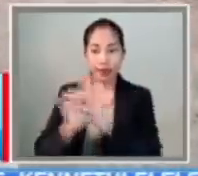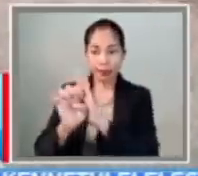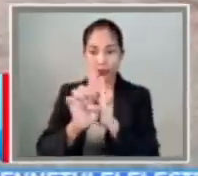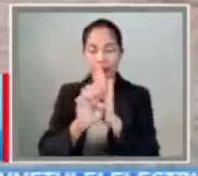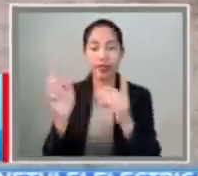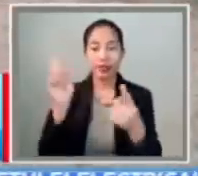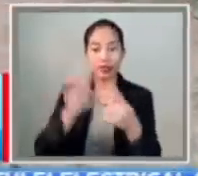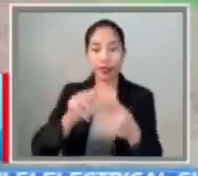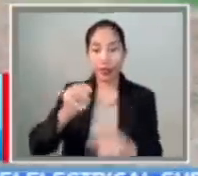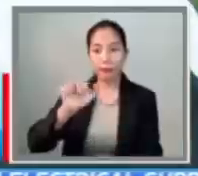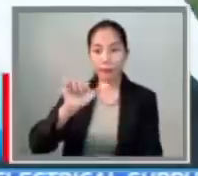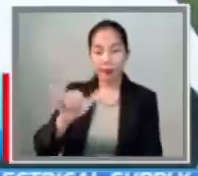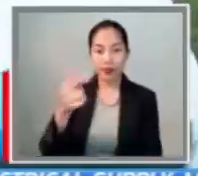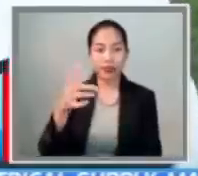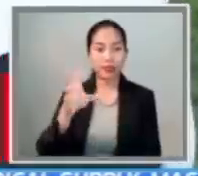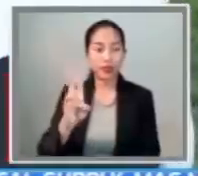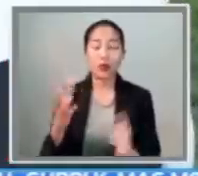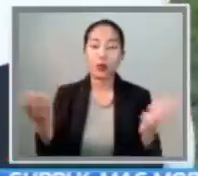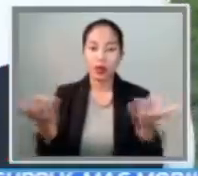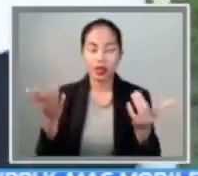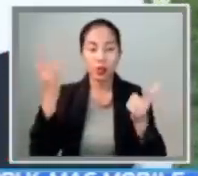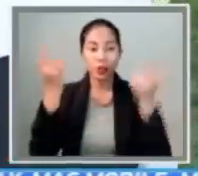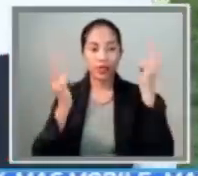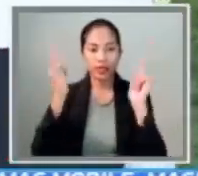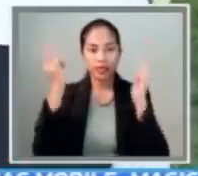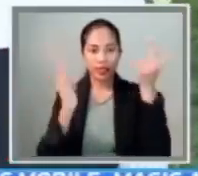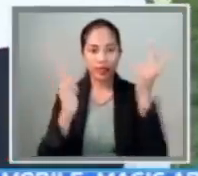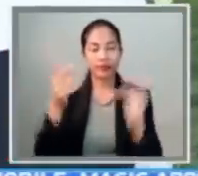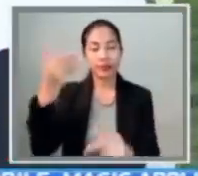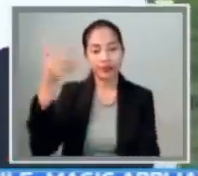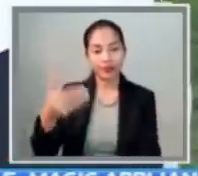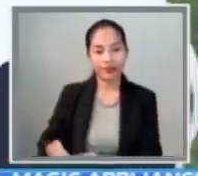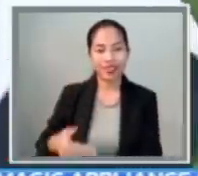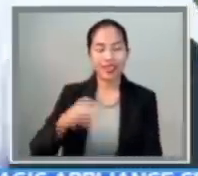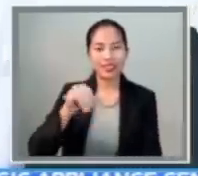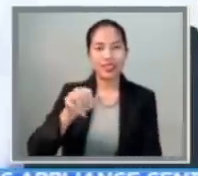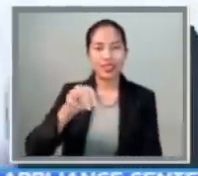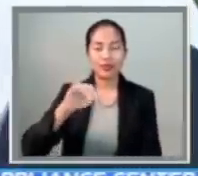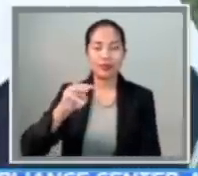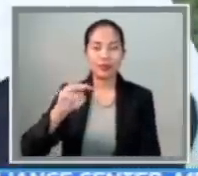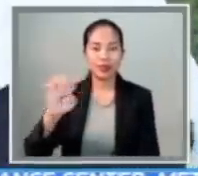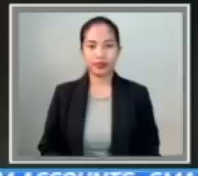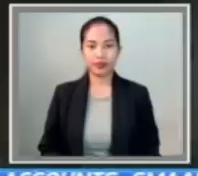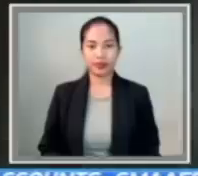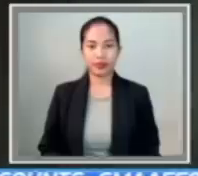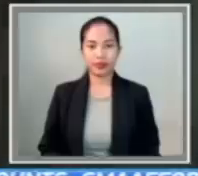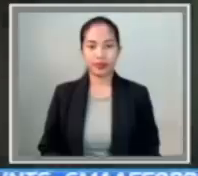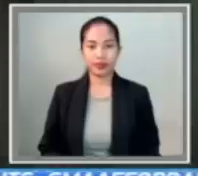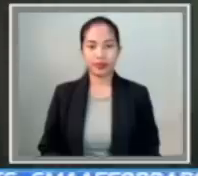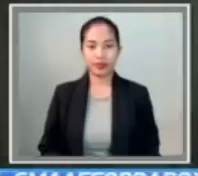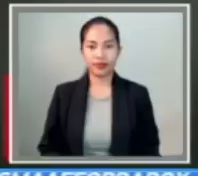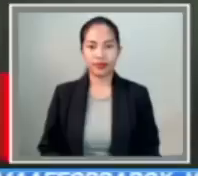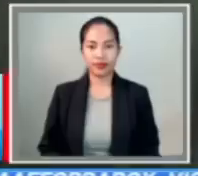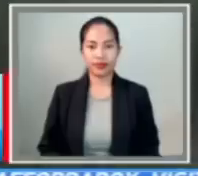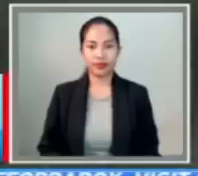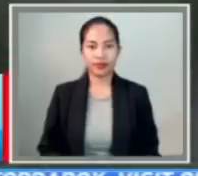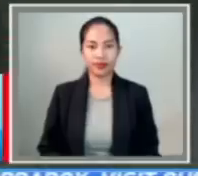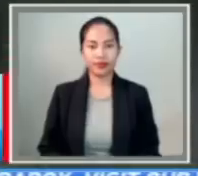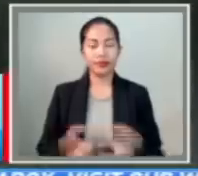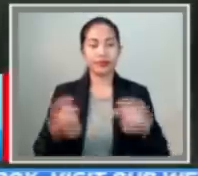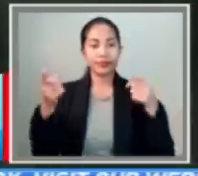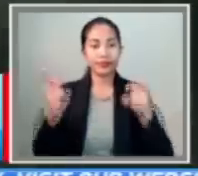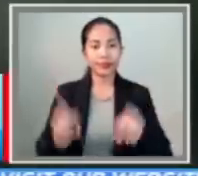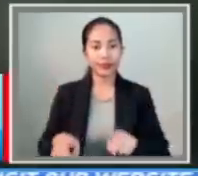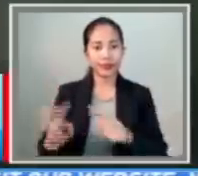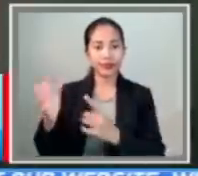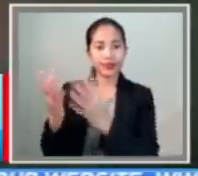Luneta. Jamie Santos, nagbabalita para sa GMA Integrated News. Nasunog ang isang fishing vessel sa